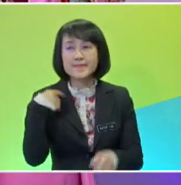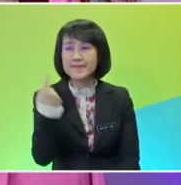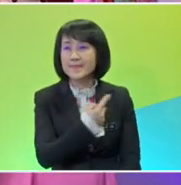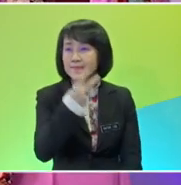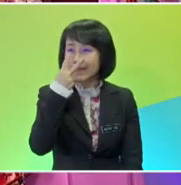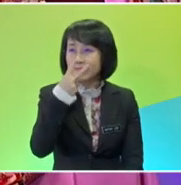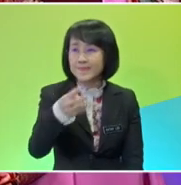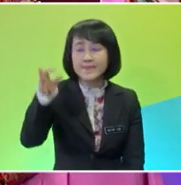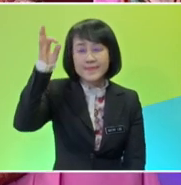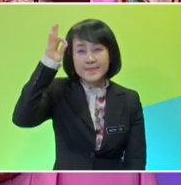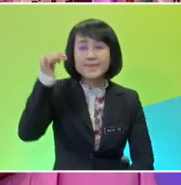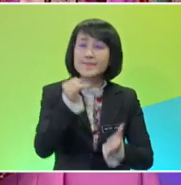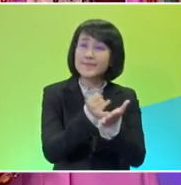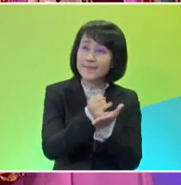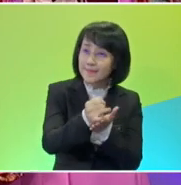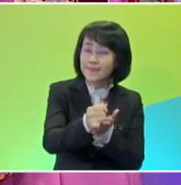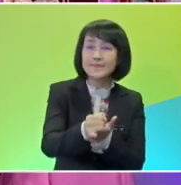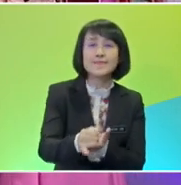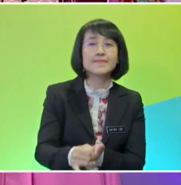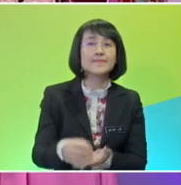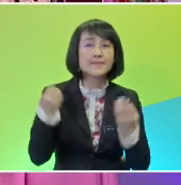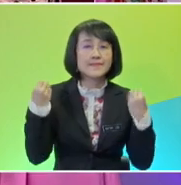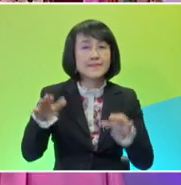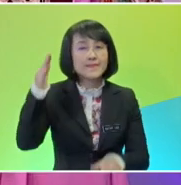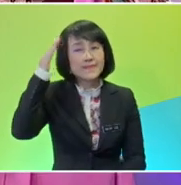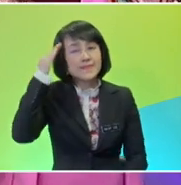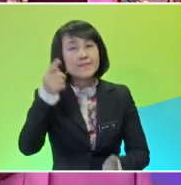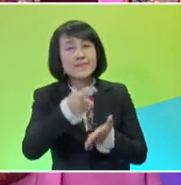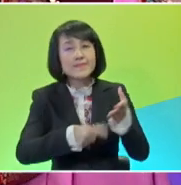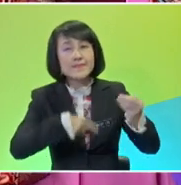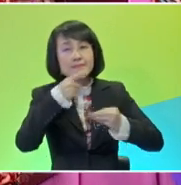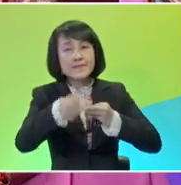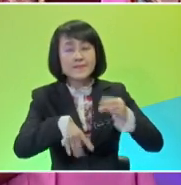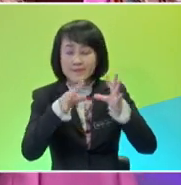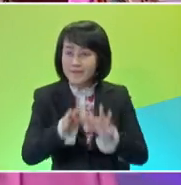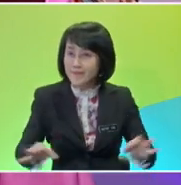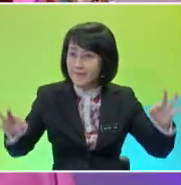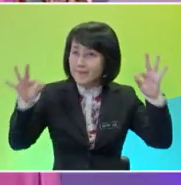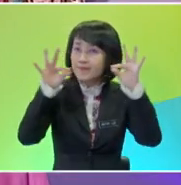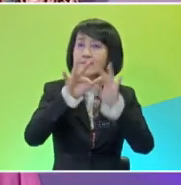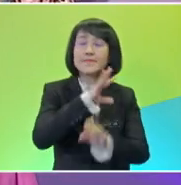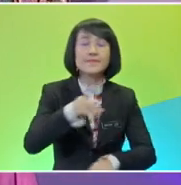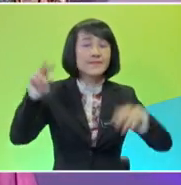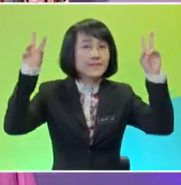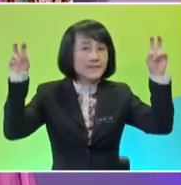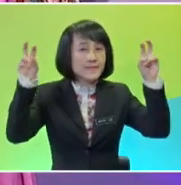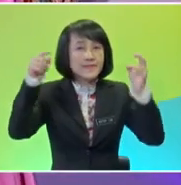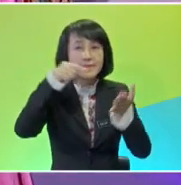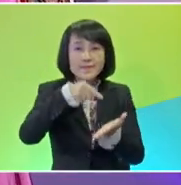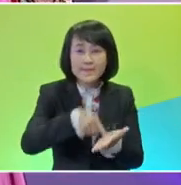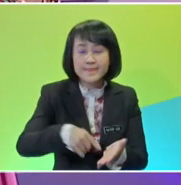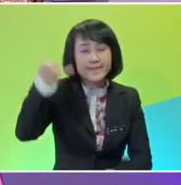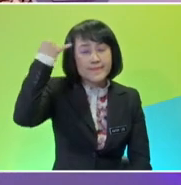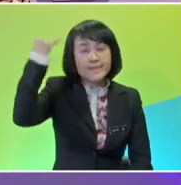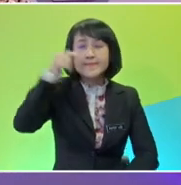nih murid-murid kita udah tahu dah apa tentang cerita ini dan tajuk ini adalah ide